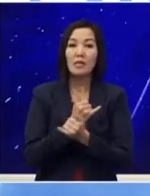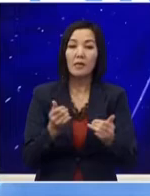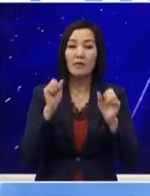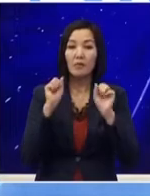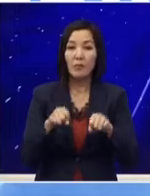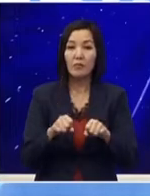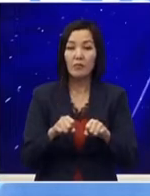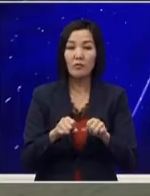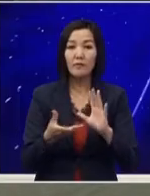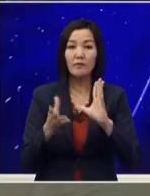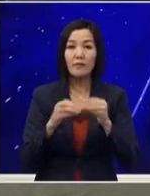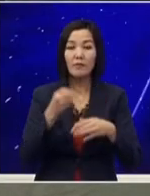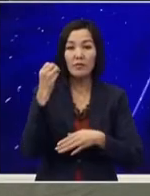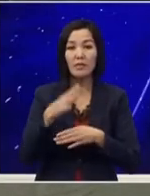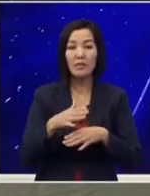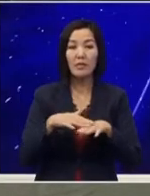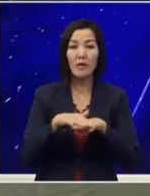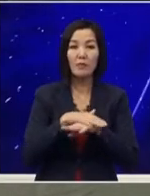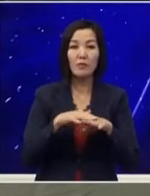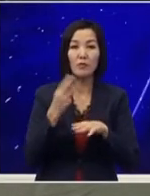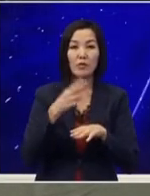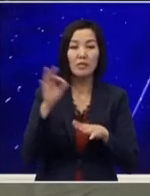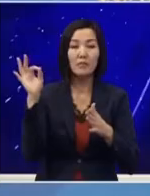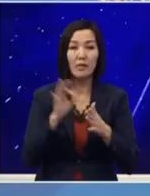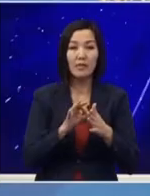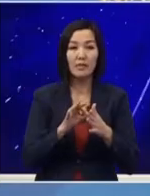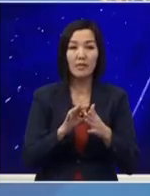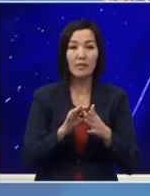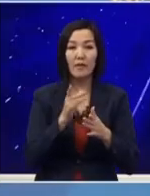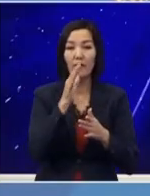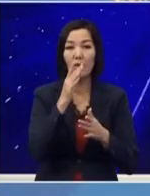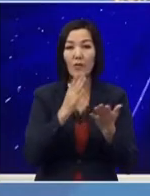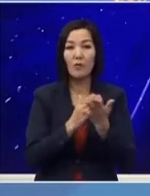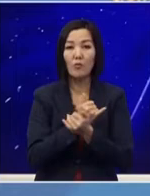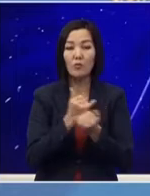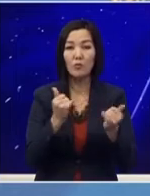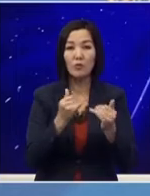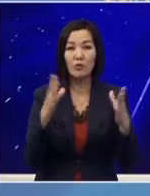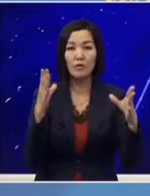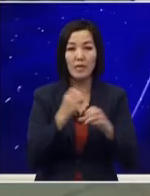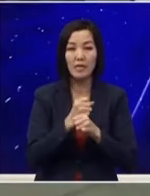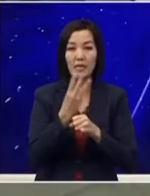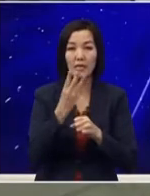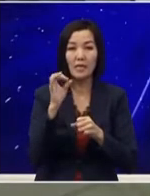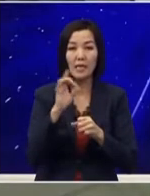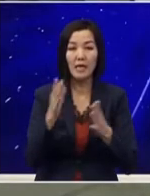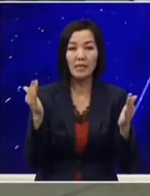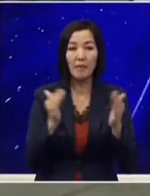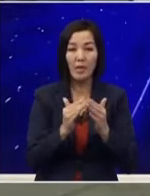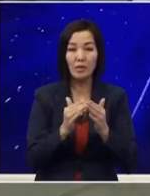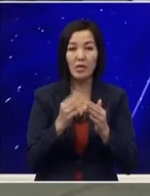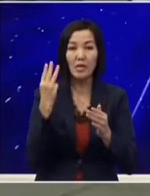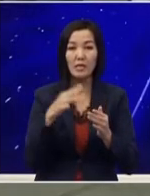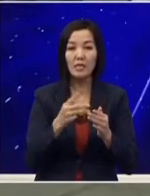снизить нагрузку на центры обслуживания населения на 30%, а срок оказания госуслуг сократился в 3 раза – с 31